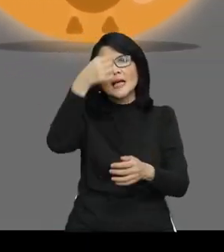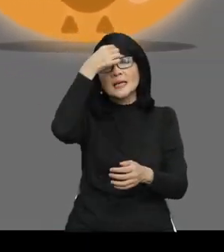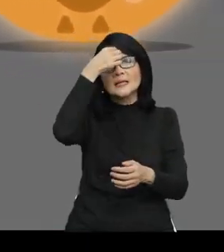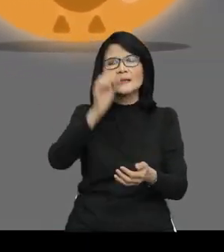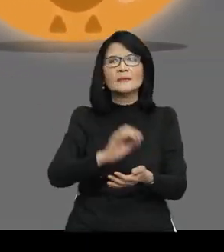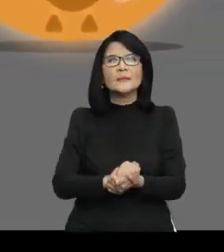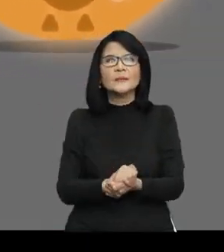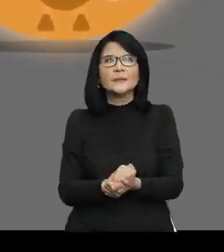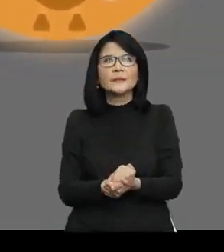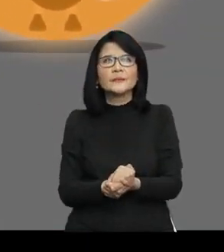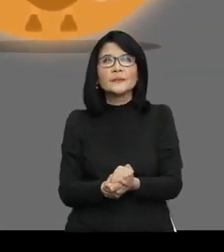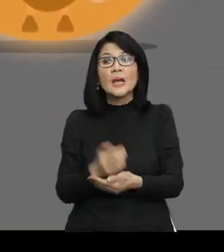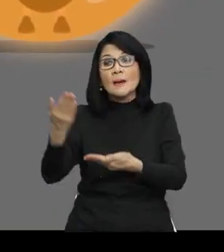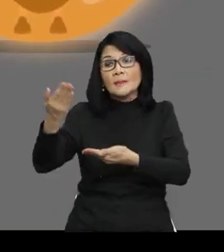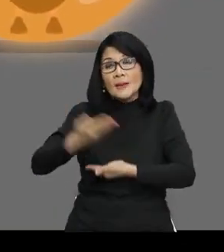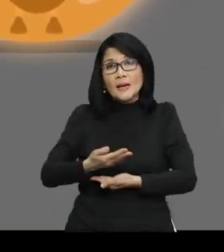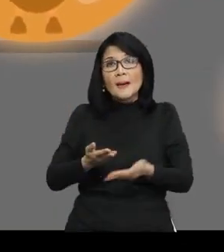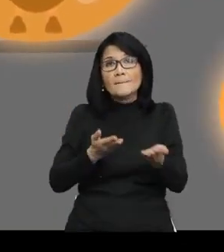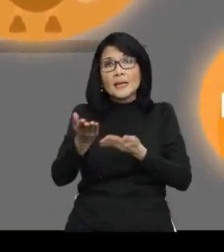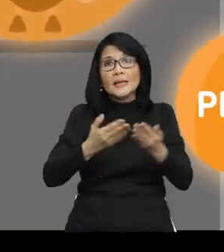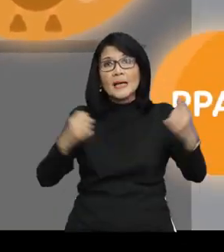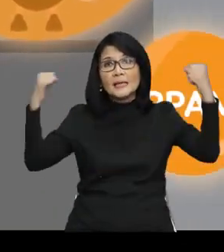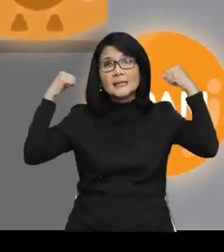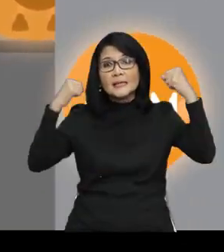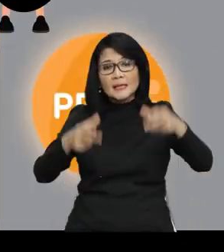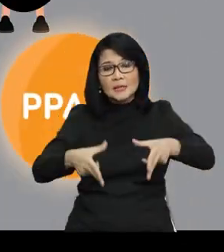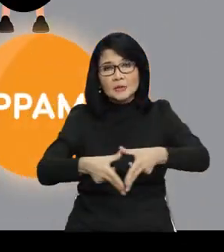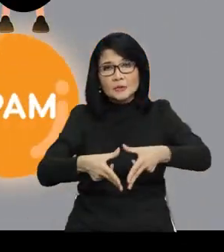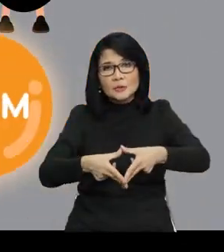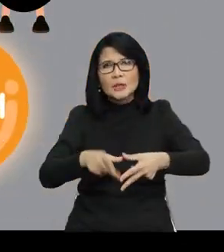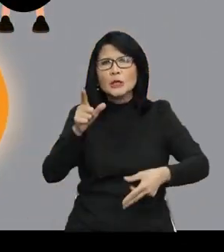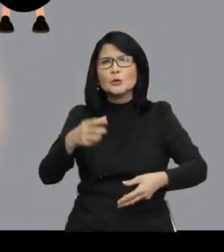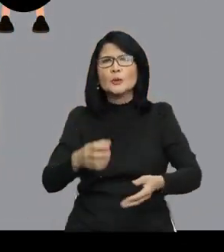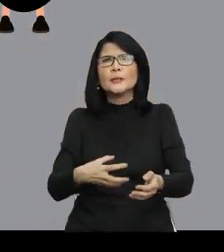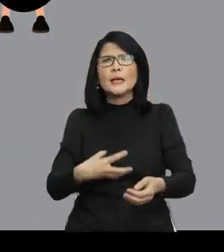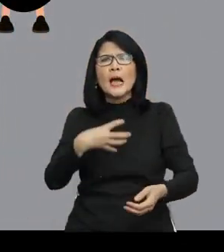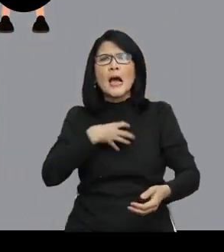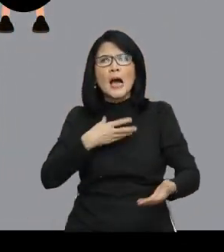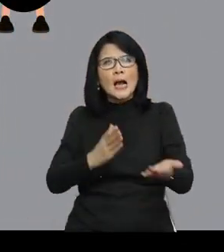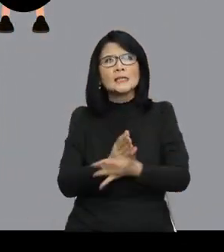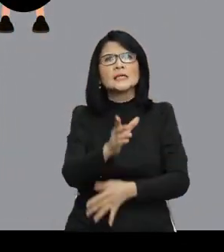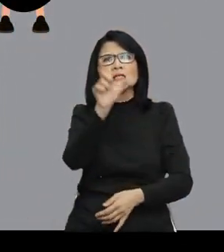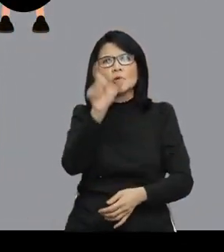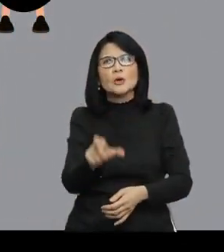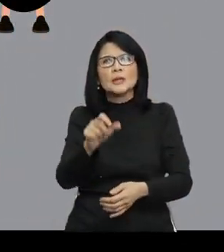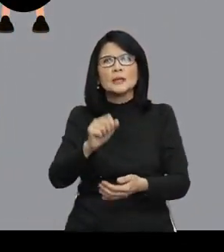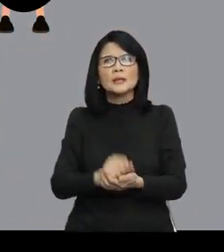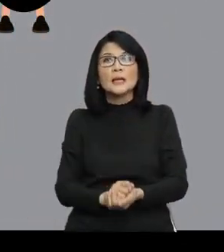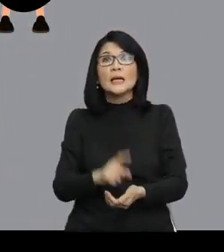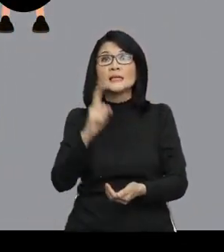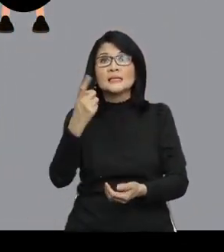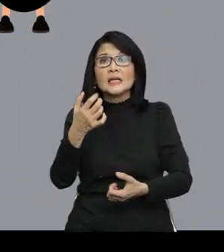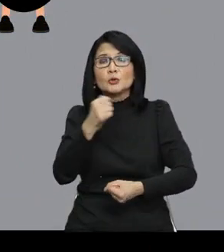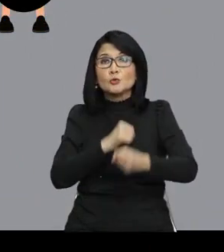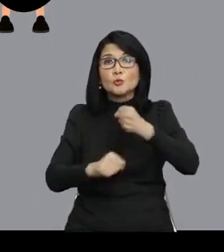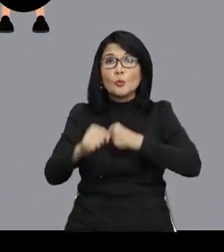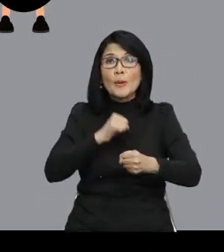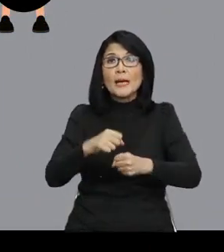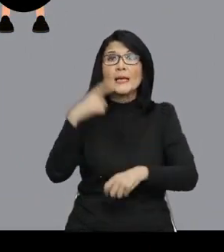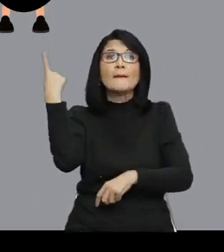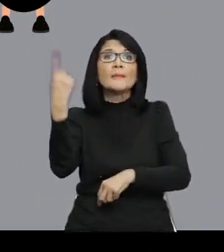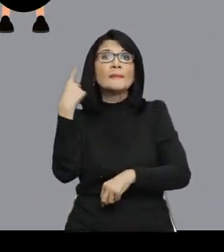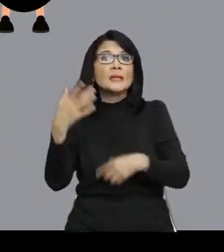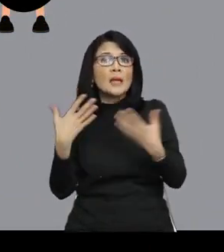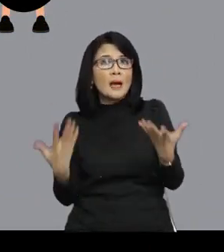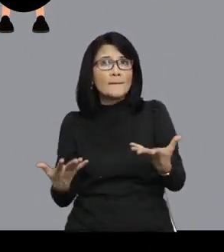terdampak. Mendapatkan pelayanan kesehatan reproduksi merupakan hak asasi manusia. Salah satu upaya yang